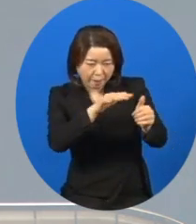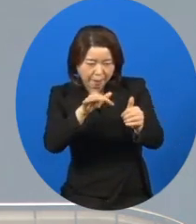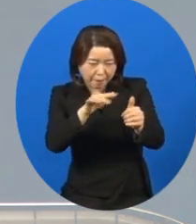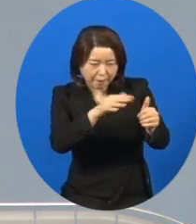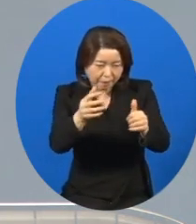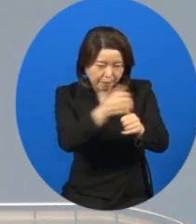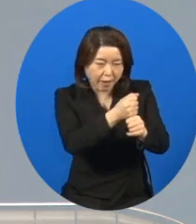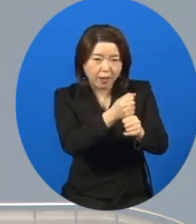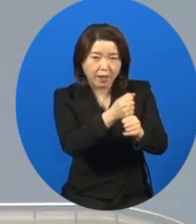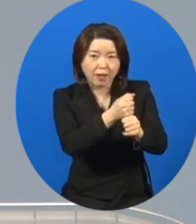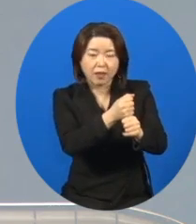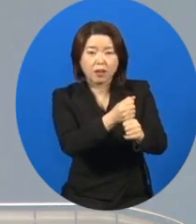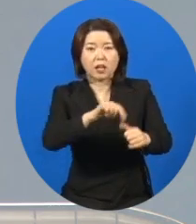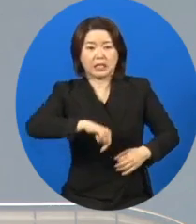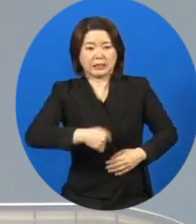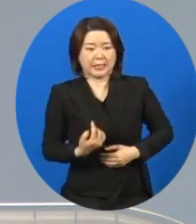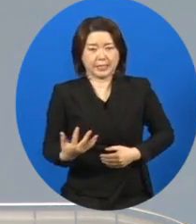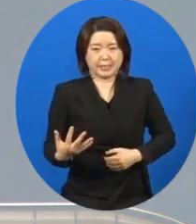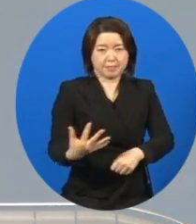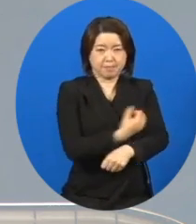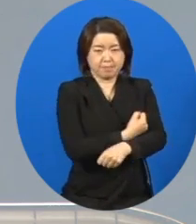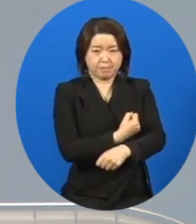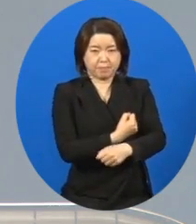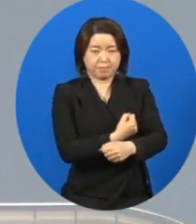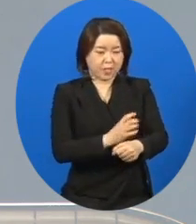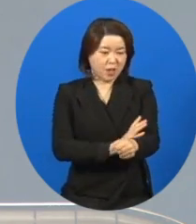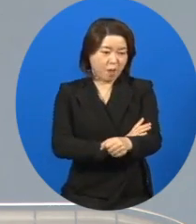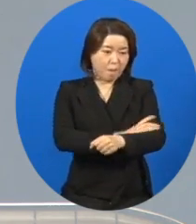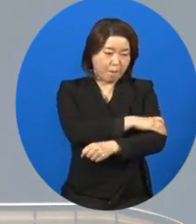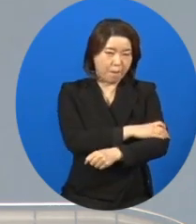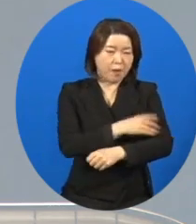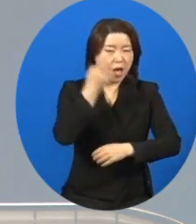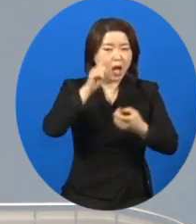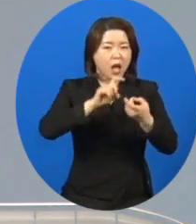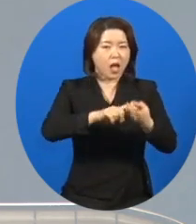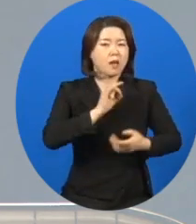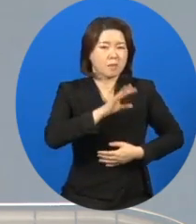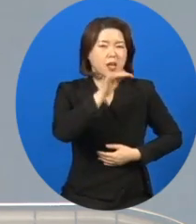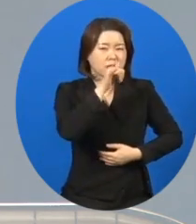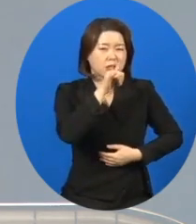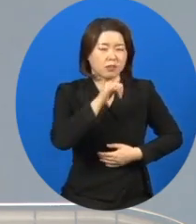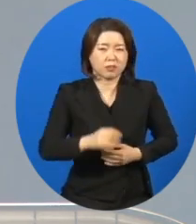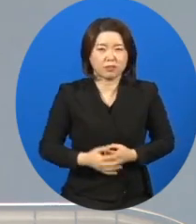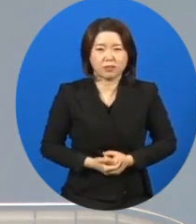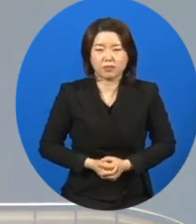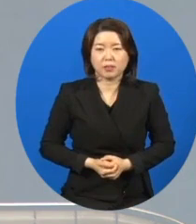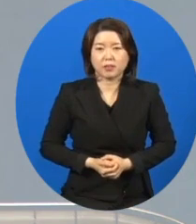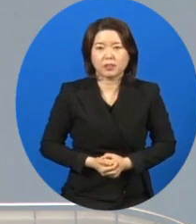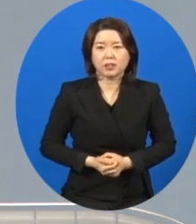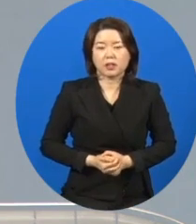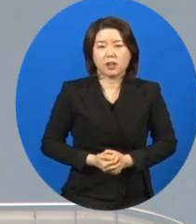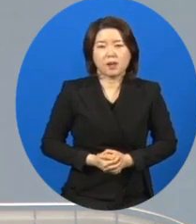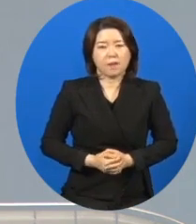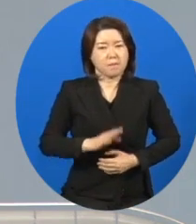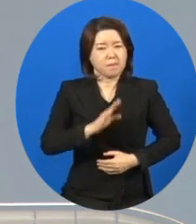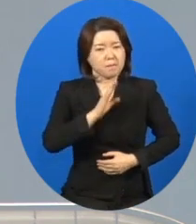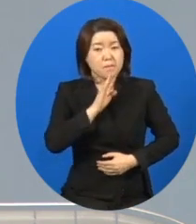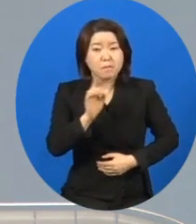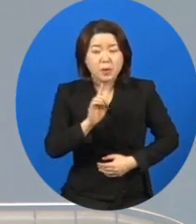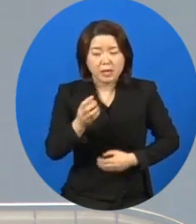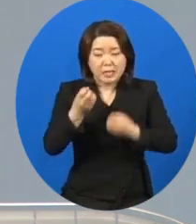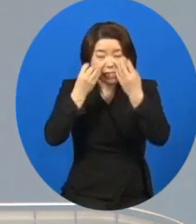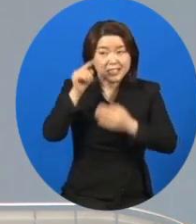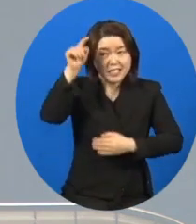사로잡아서 자기 것 만들려고 하는 관심밖에 없었어요. 꼭 신천지가 그렇게